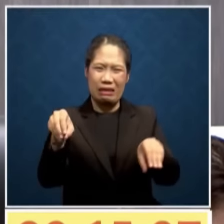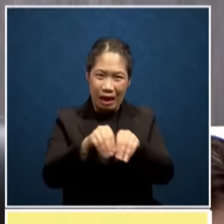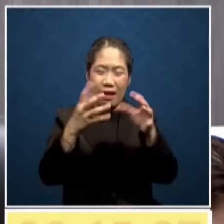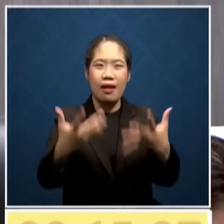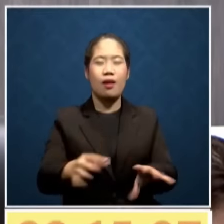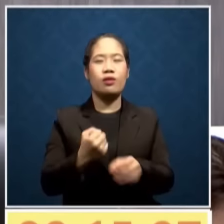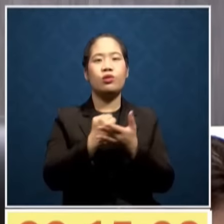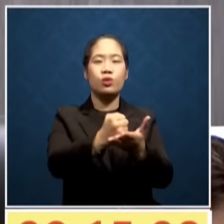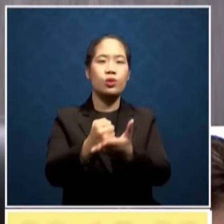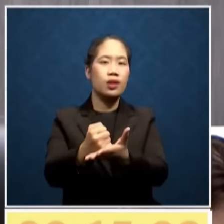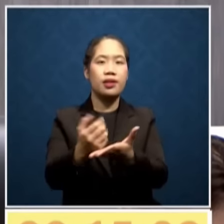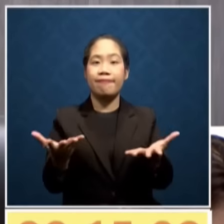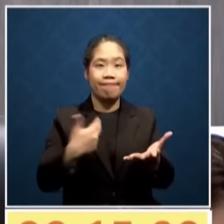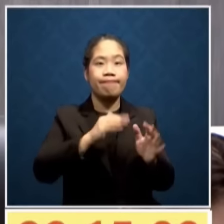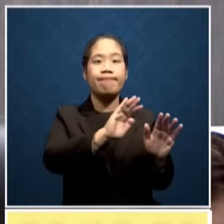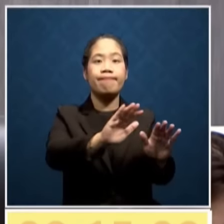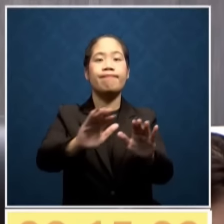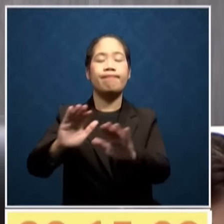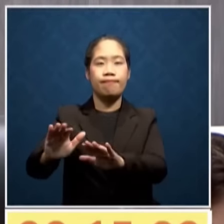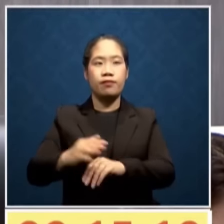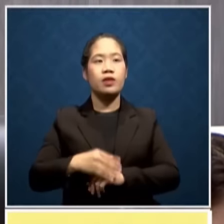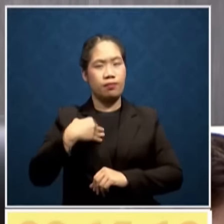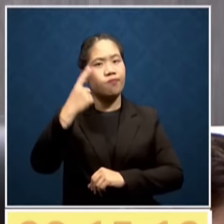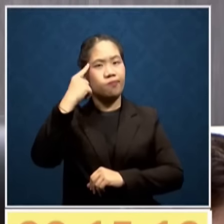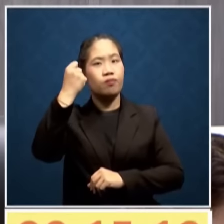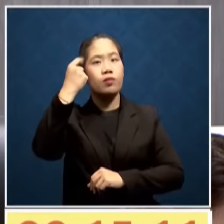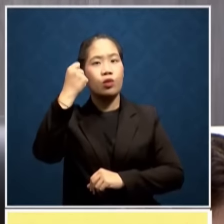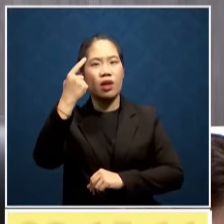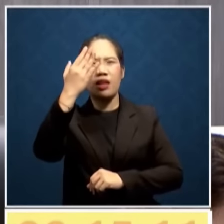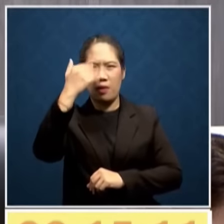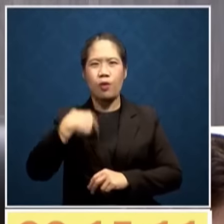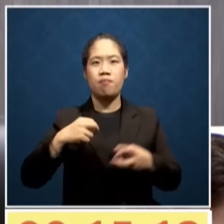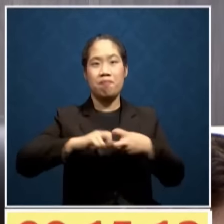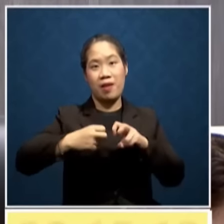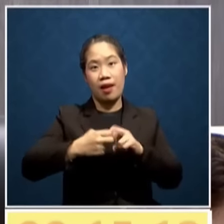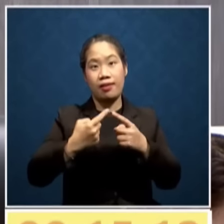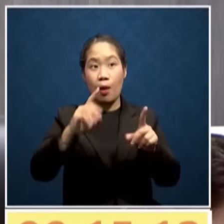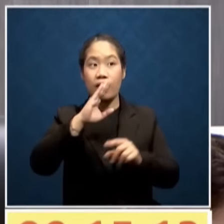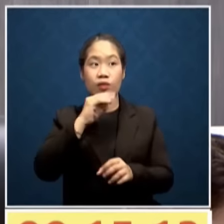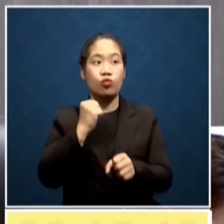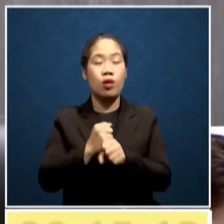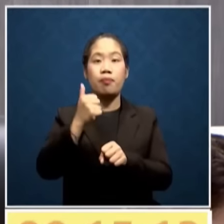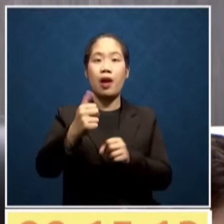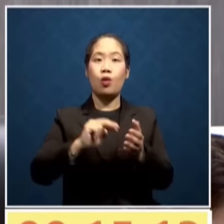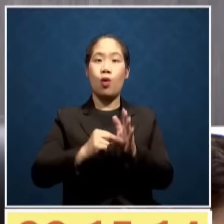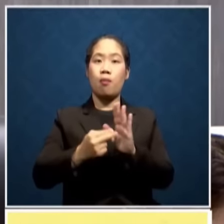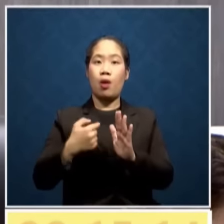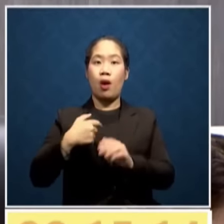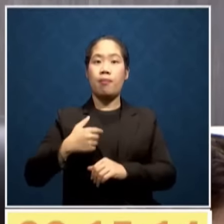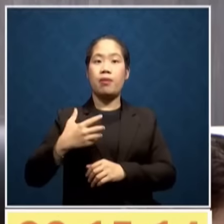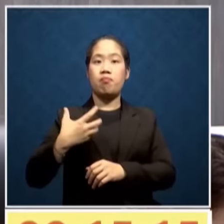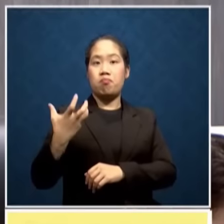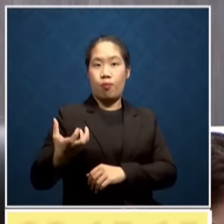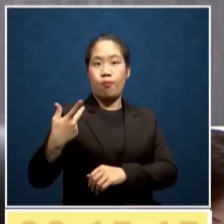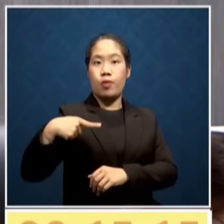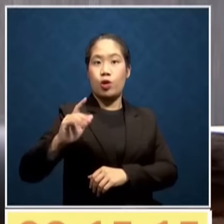ายอย่างไรนะคะก็ฝากท่านรัฐมนตรีด้วยกันเข้าใจค่ะว่าเป็นเรื่องใหญ่แต่ถ้าท่านทำได้นี่คือผลงานของท่าน